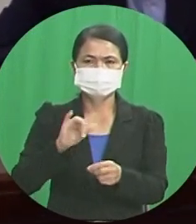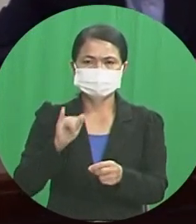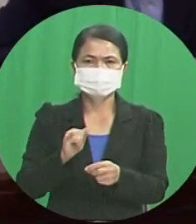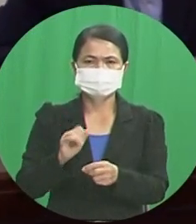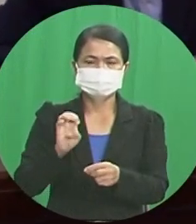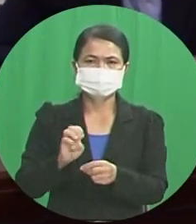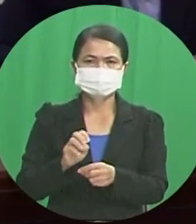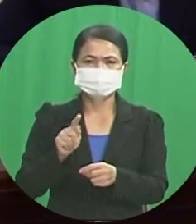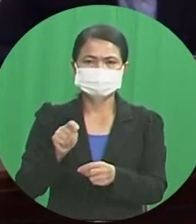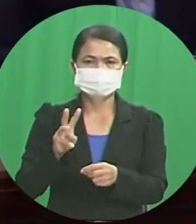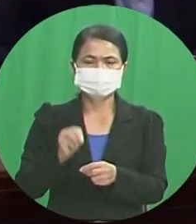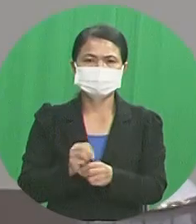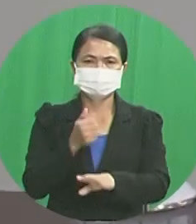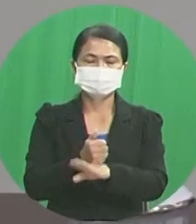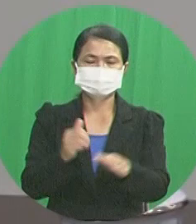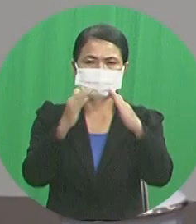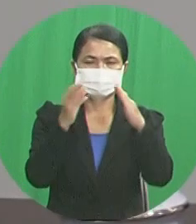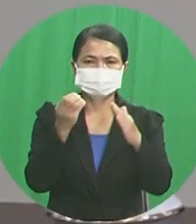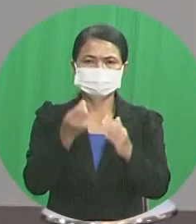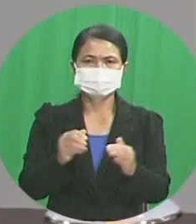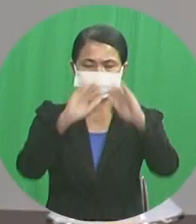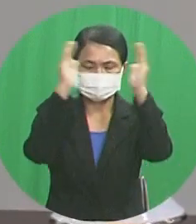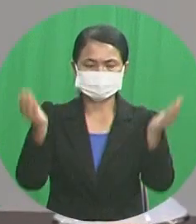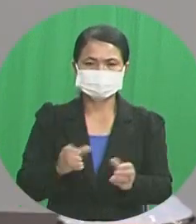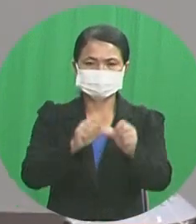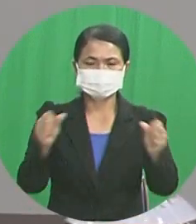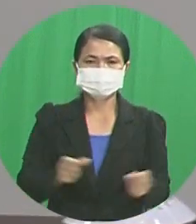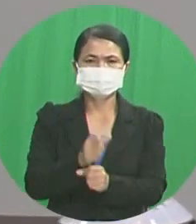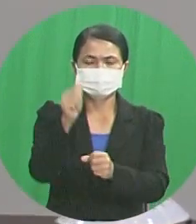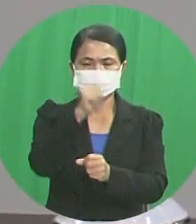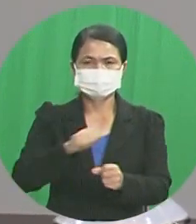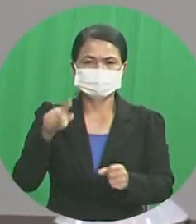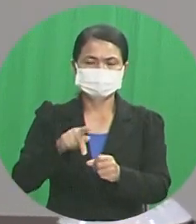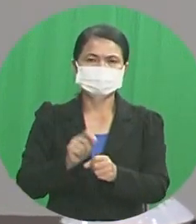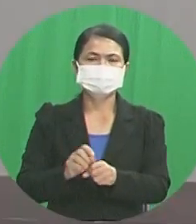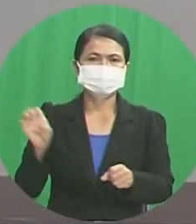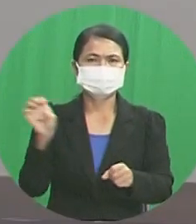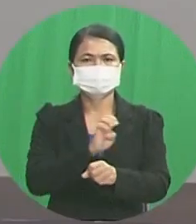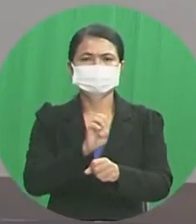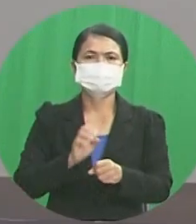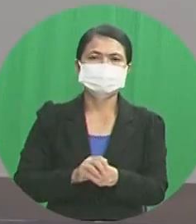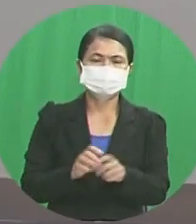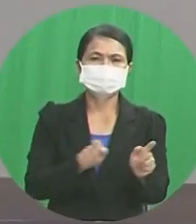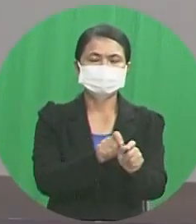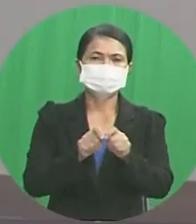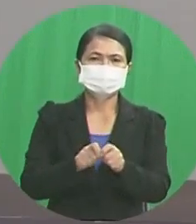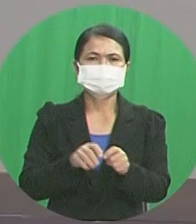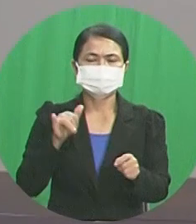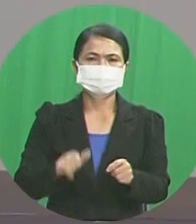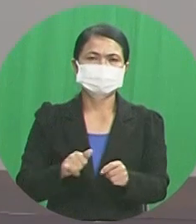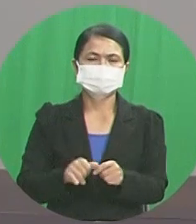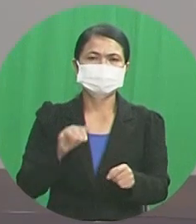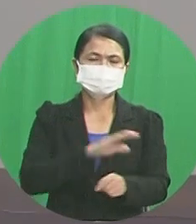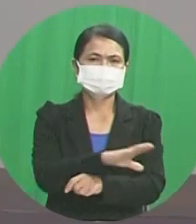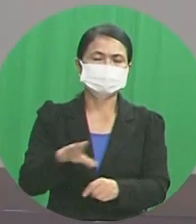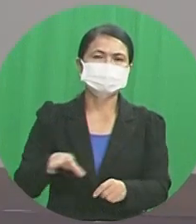សឺម៉ែននាយិកាធនាគារពិភពលោកប្រចាំតំបន់អាស៊ីប៉ាស៊ីហ្វិកភាគខាងកើតរួមទាំងប្រចាំនៅកម្ពុ